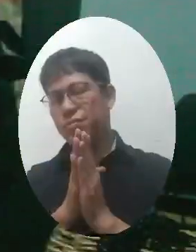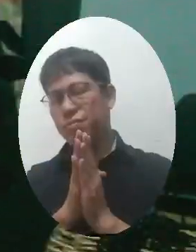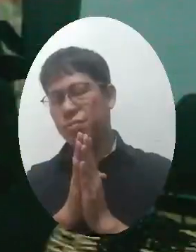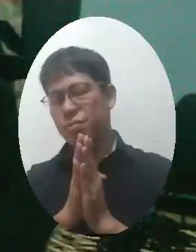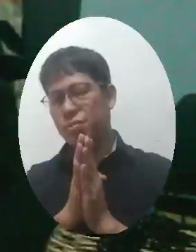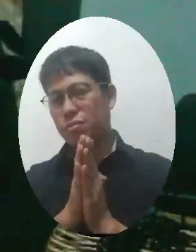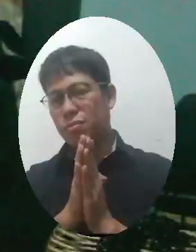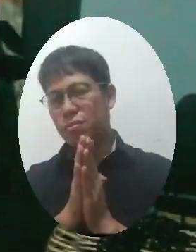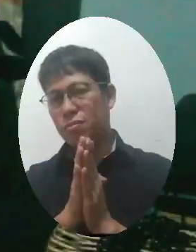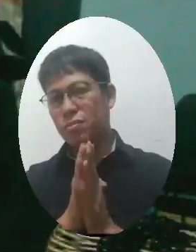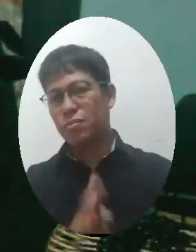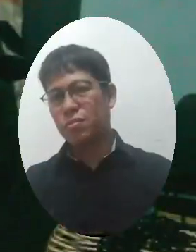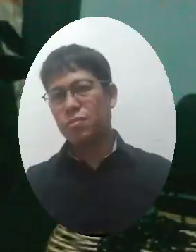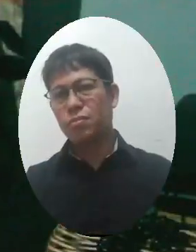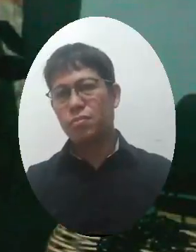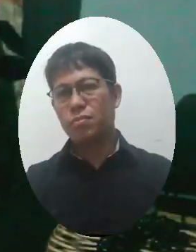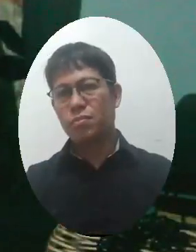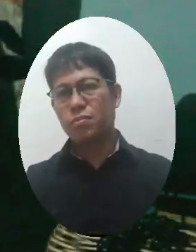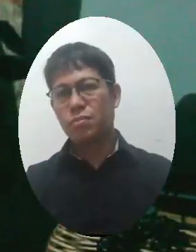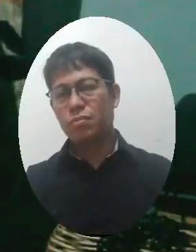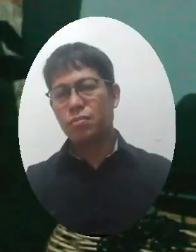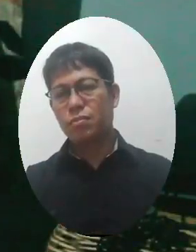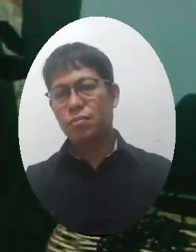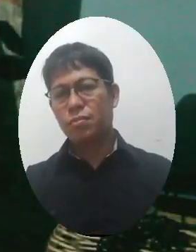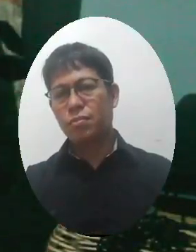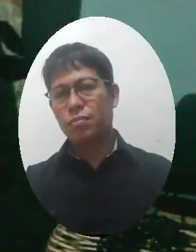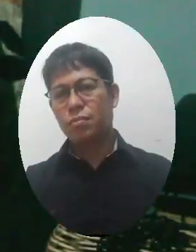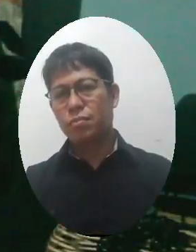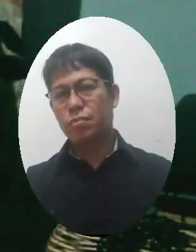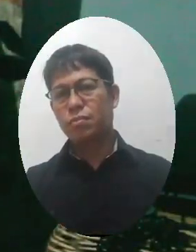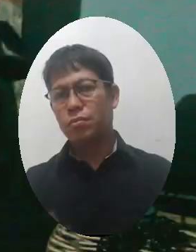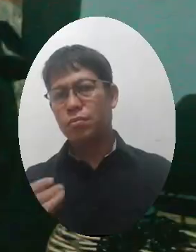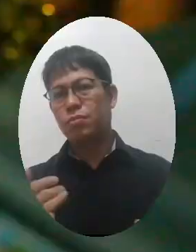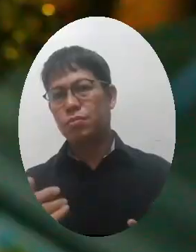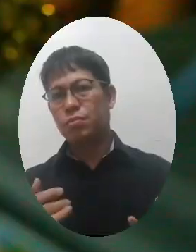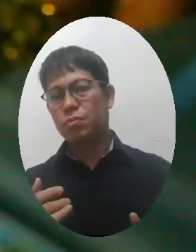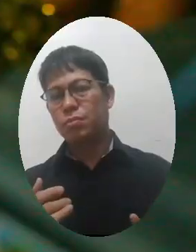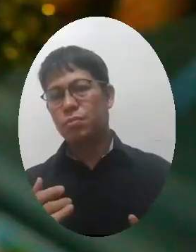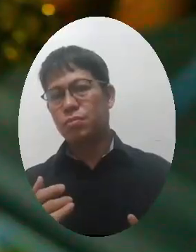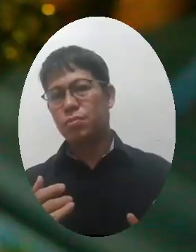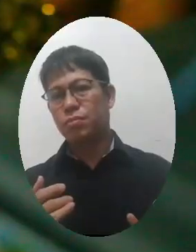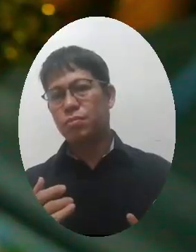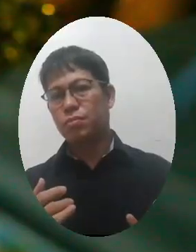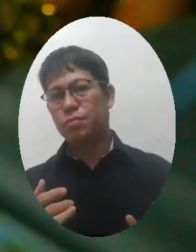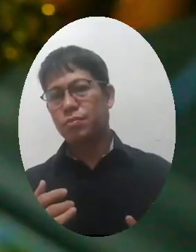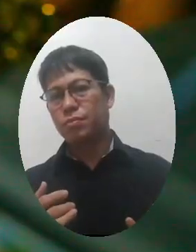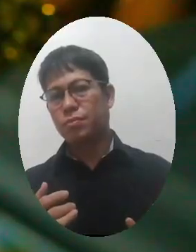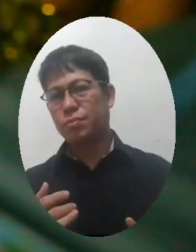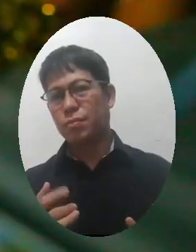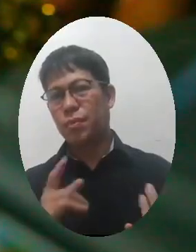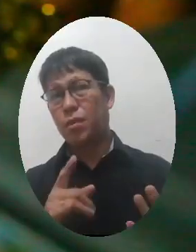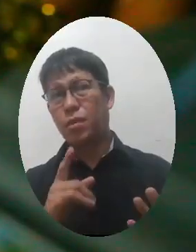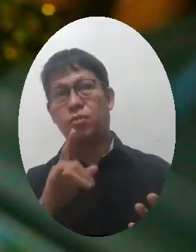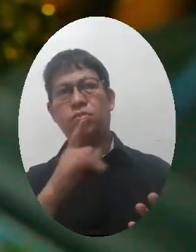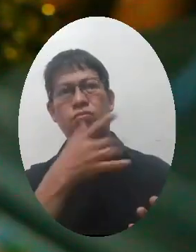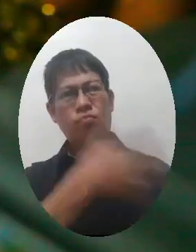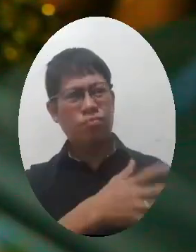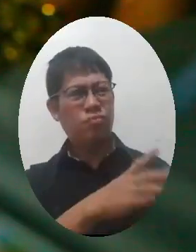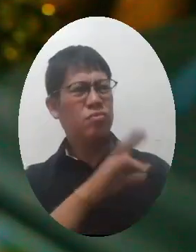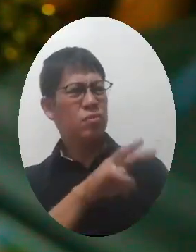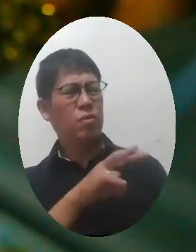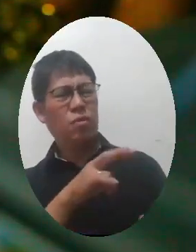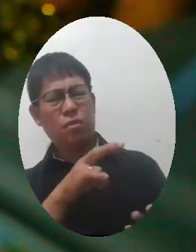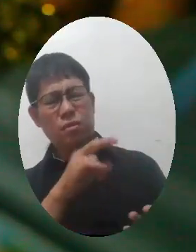Bali, nung nangyari po kasi sa kanya yan, yun lang po yung unang tinakbuhan namin